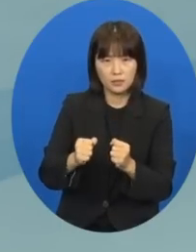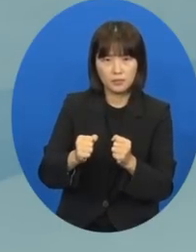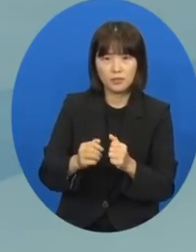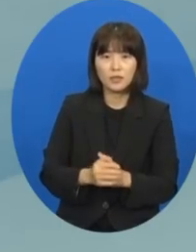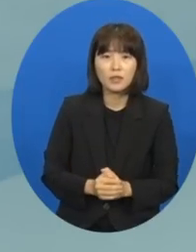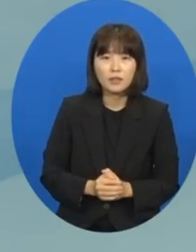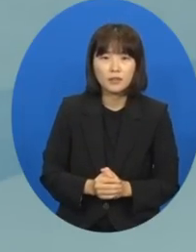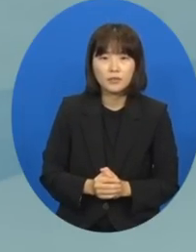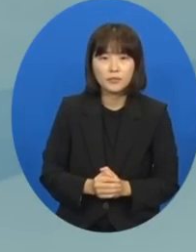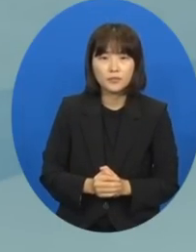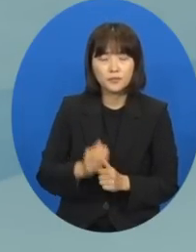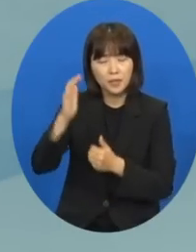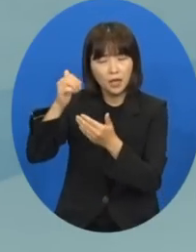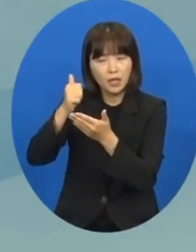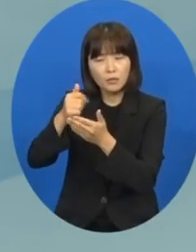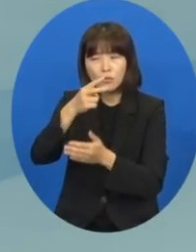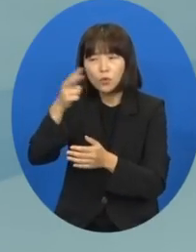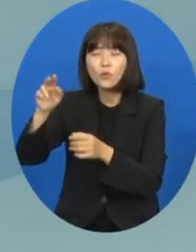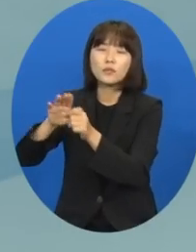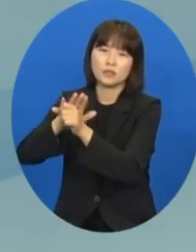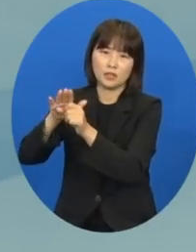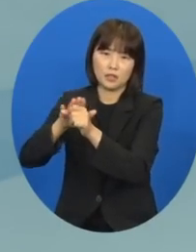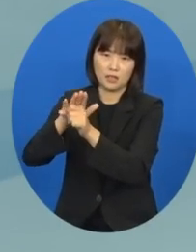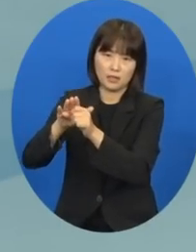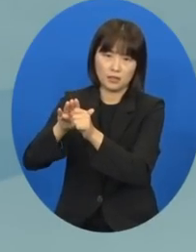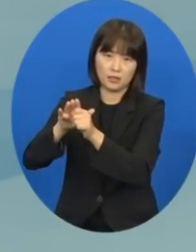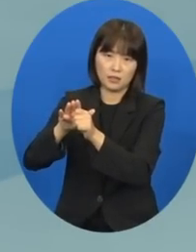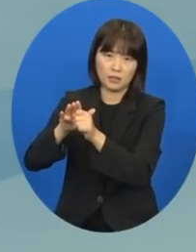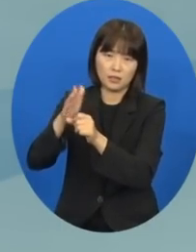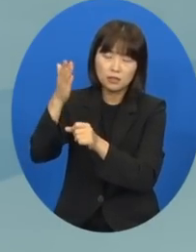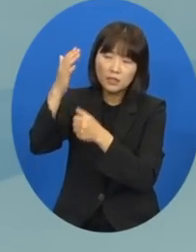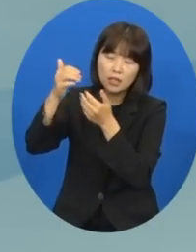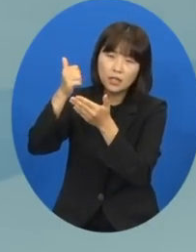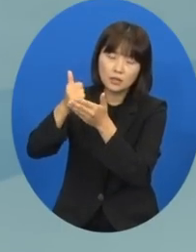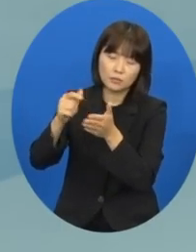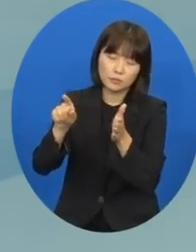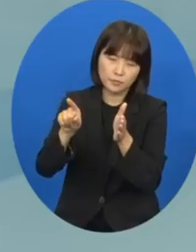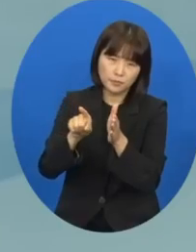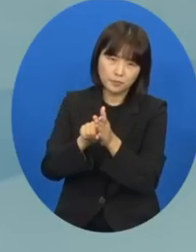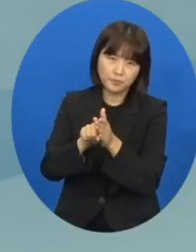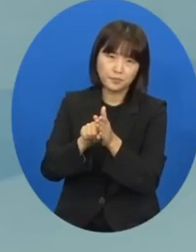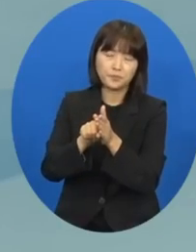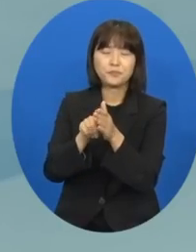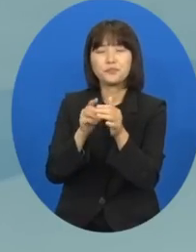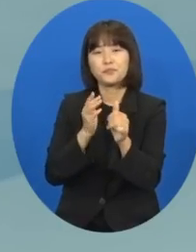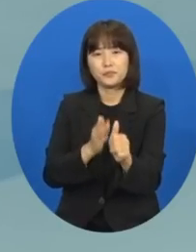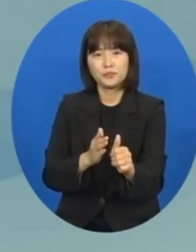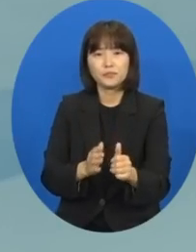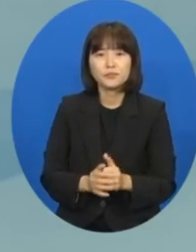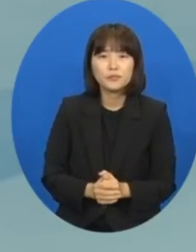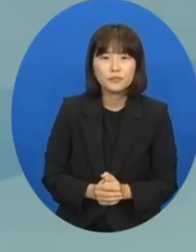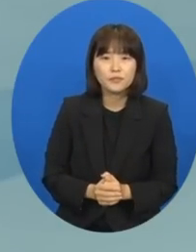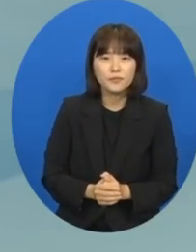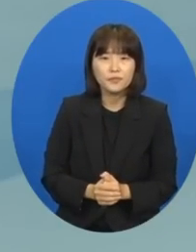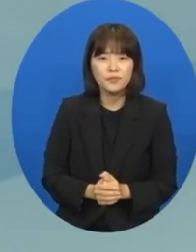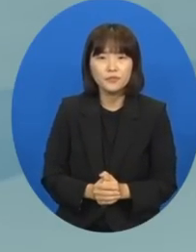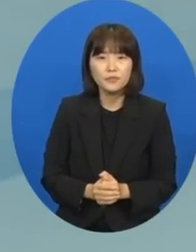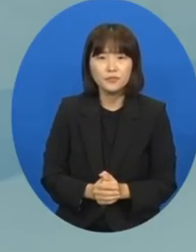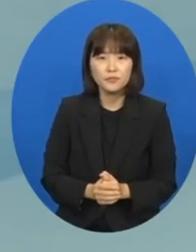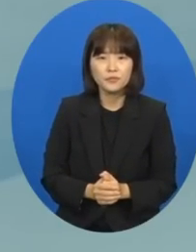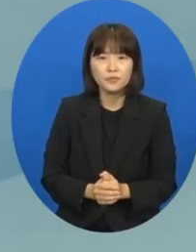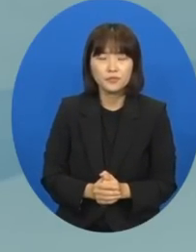그분은 여러분 사랑이십니다. 여러분, 그 하나님을 신뢰하셨으면 참 좋겠습니다. 그래야해서